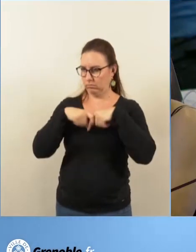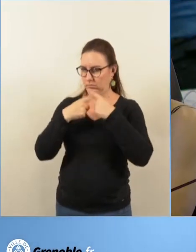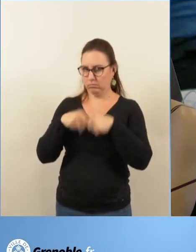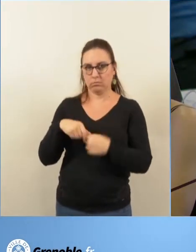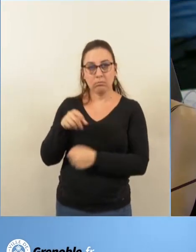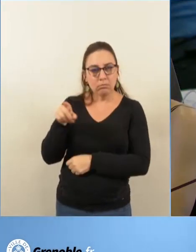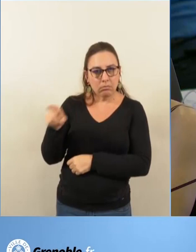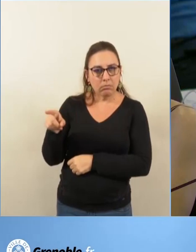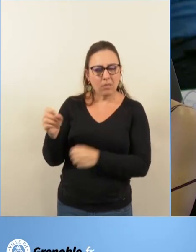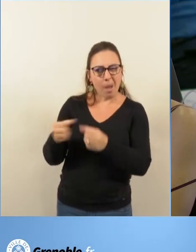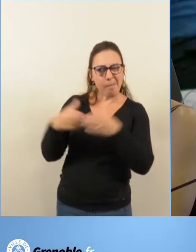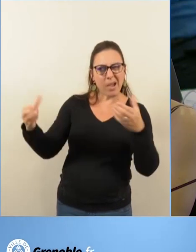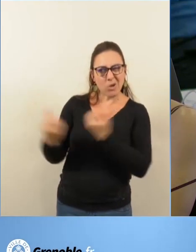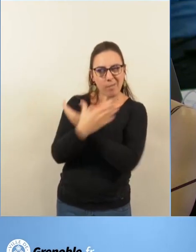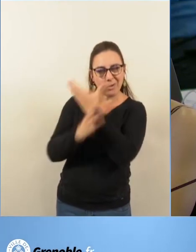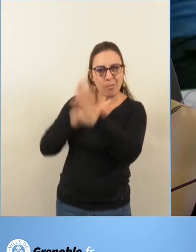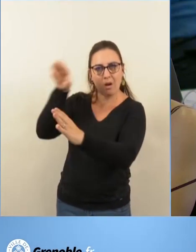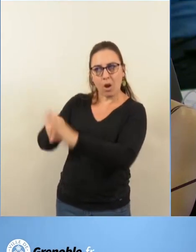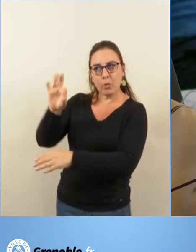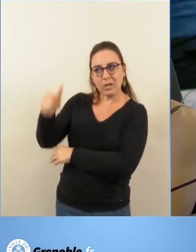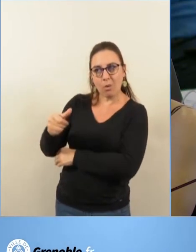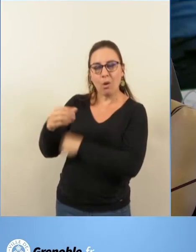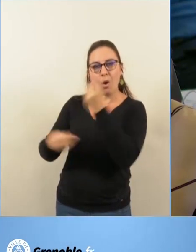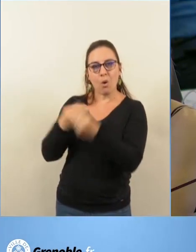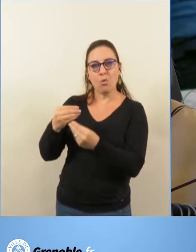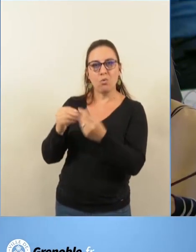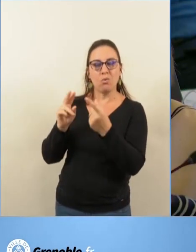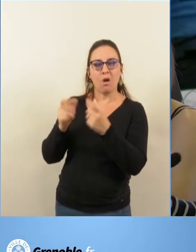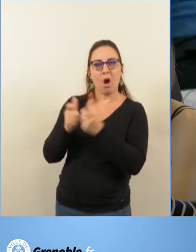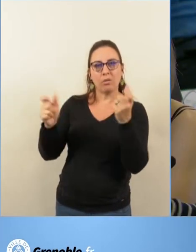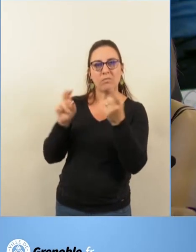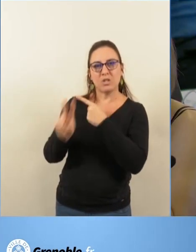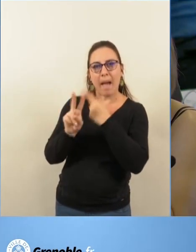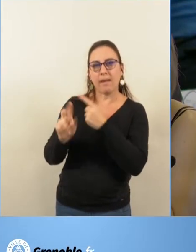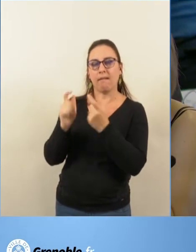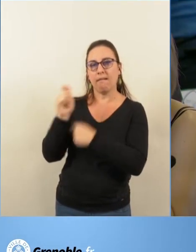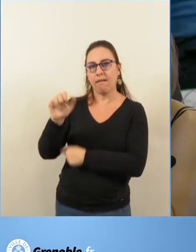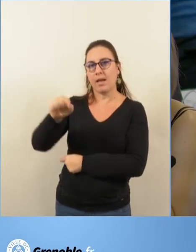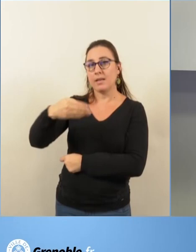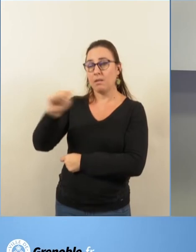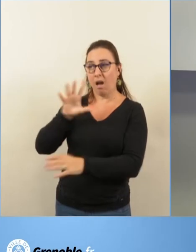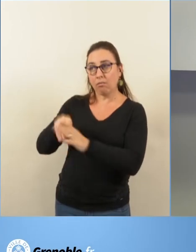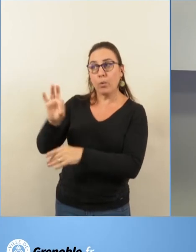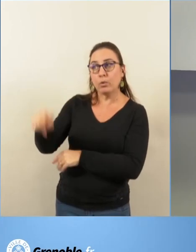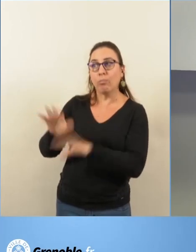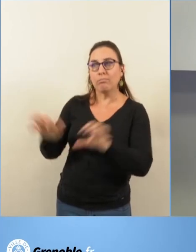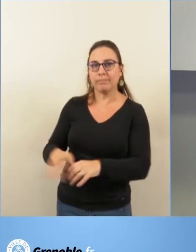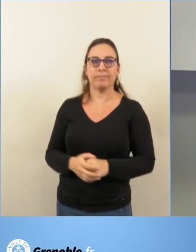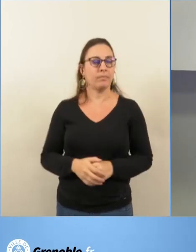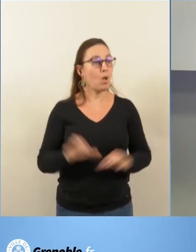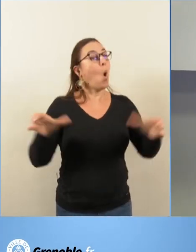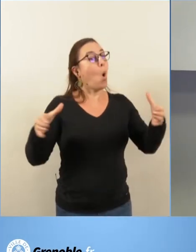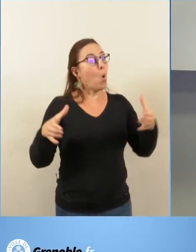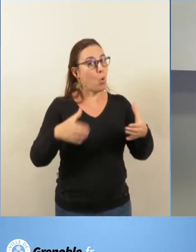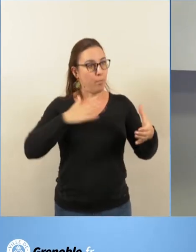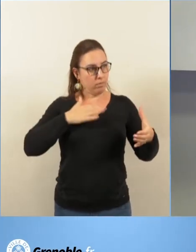la majorité de la métropole et du SMAG merci alors c'est très clair nous sommes le groupe auquel j'appartiens